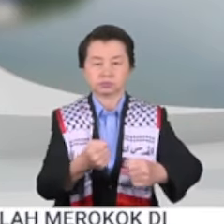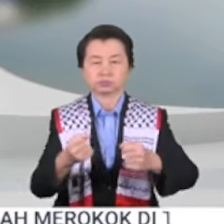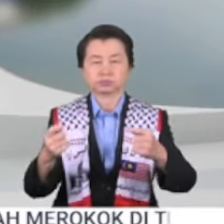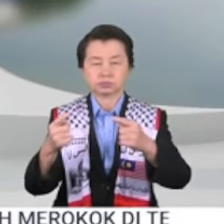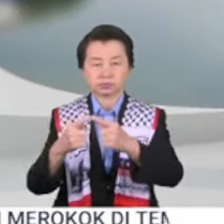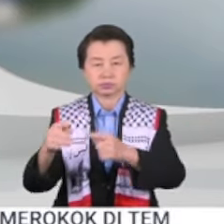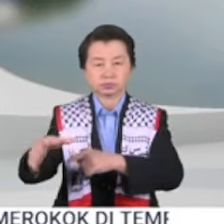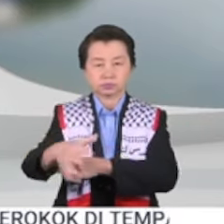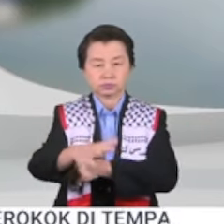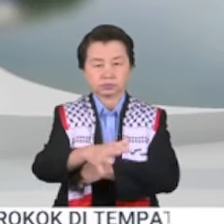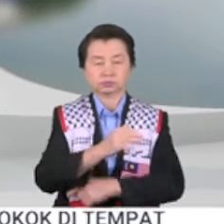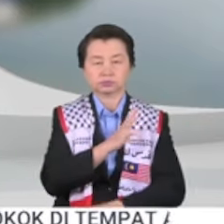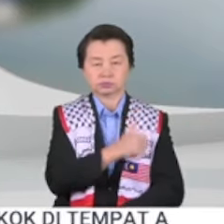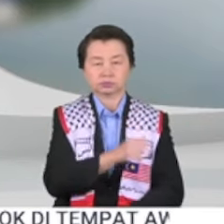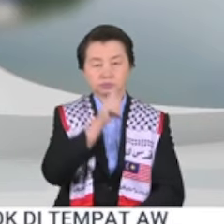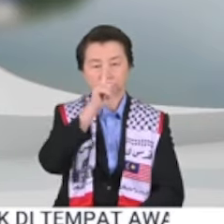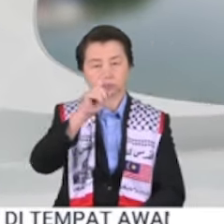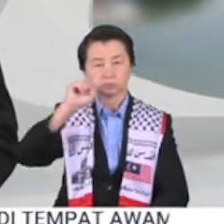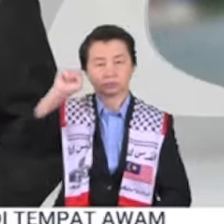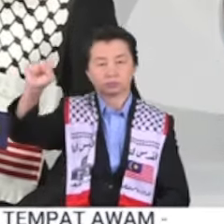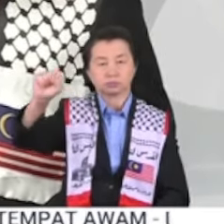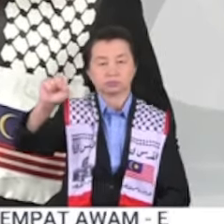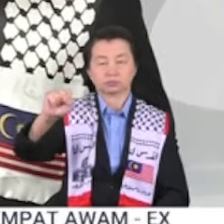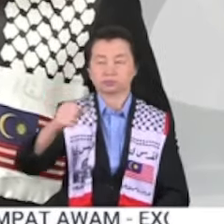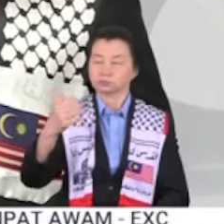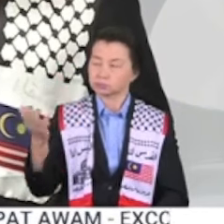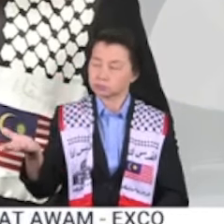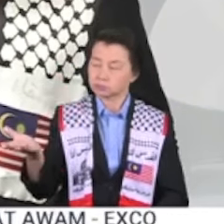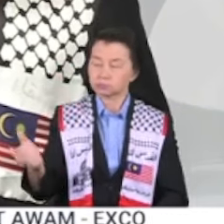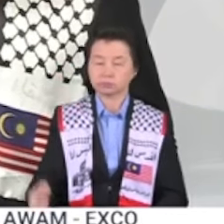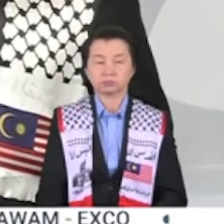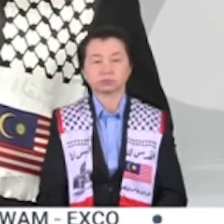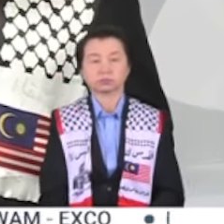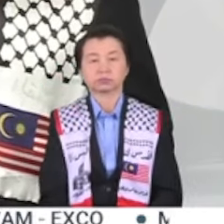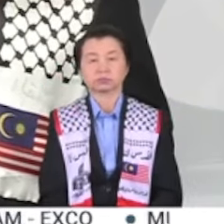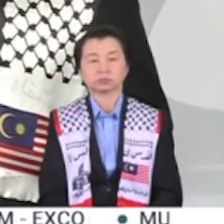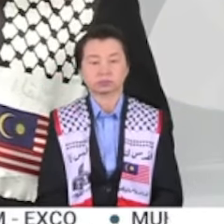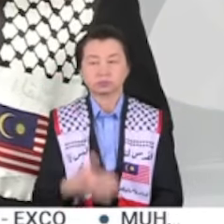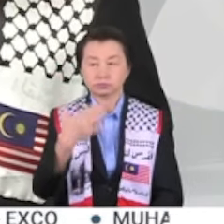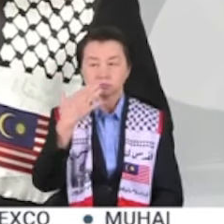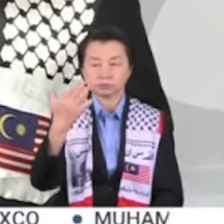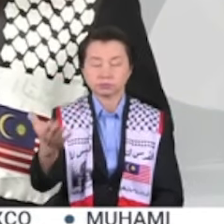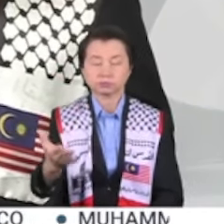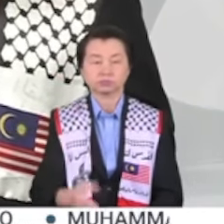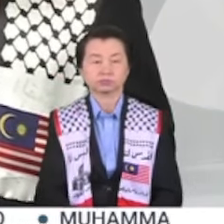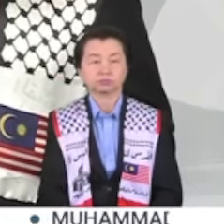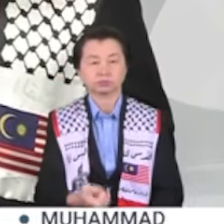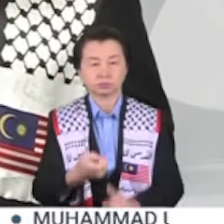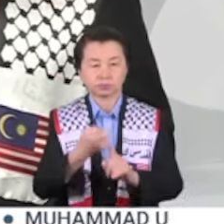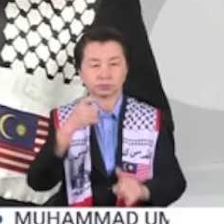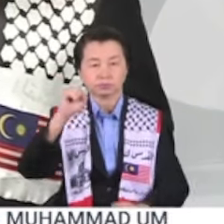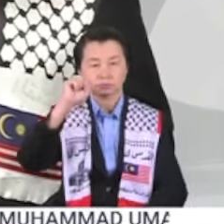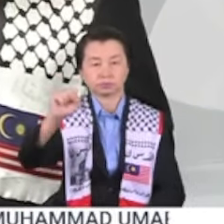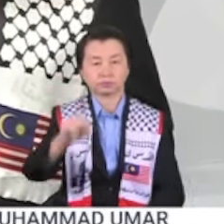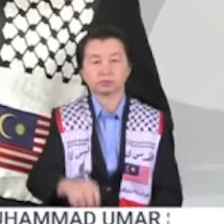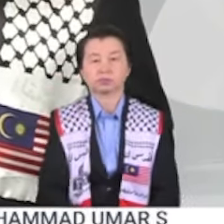hingga ke segara, Palestin pasti merdeka. Dia, silakan. Baik, terima kasih. Suaran langsung dari Sabah.